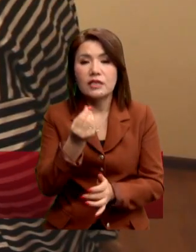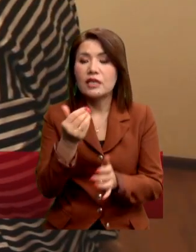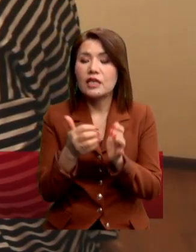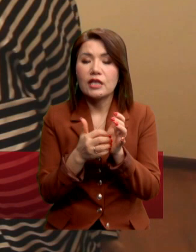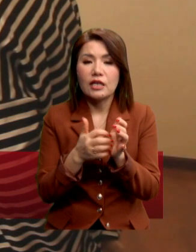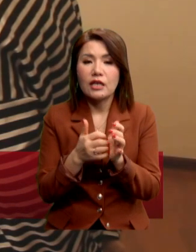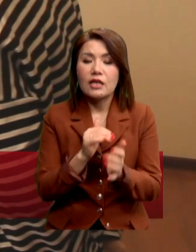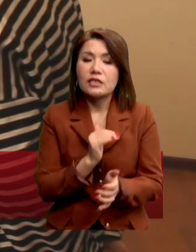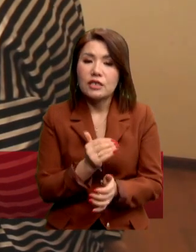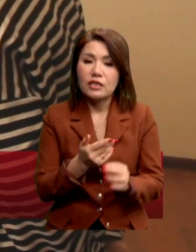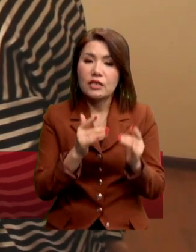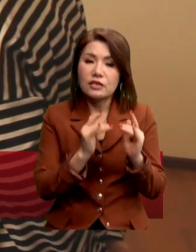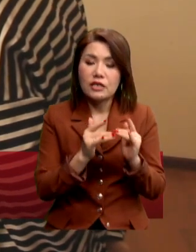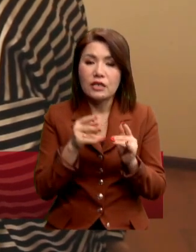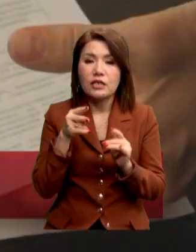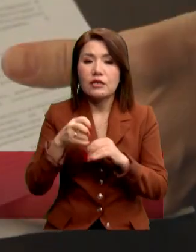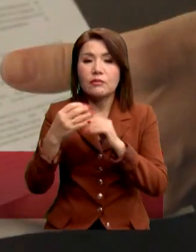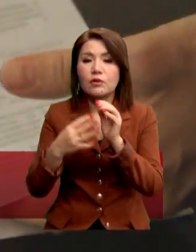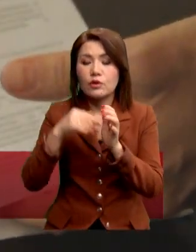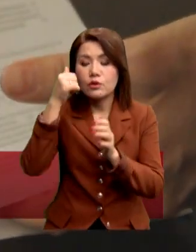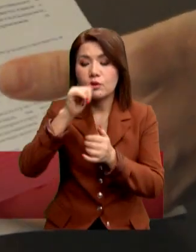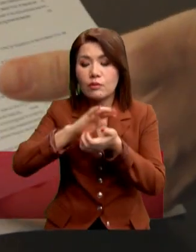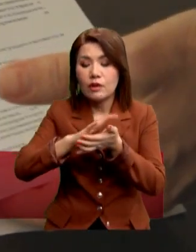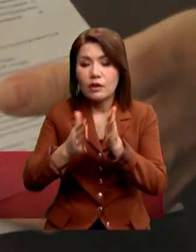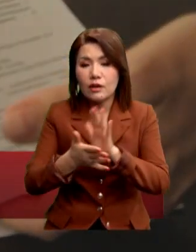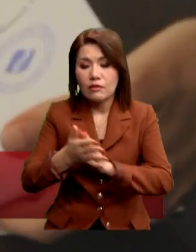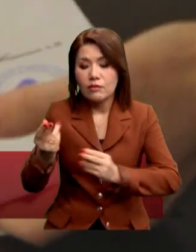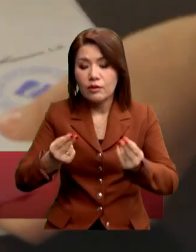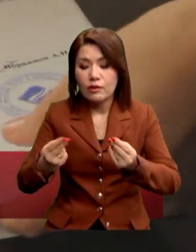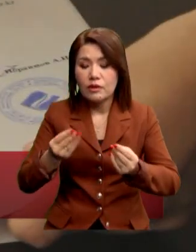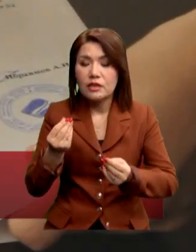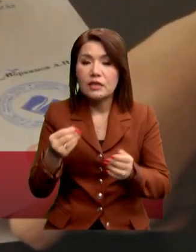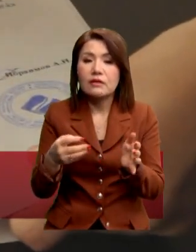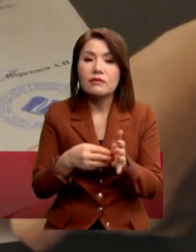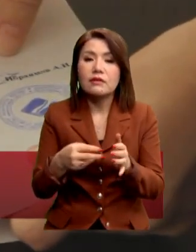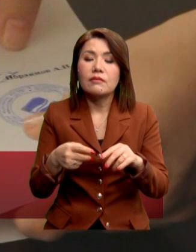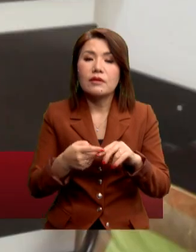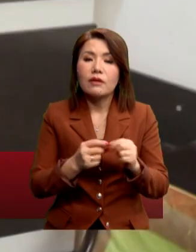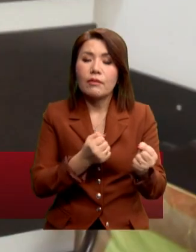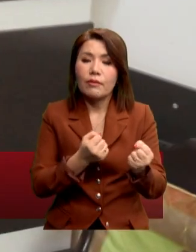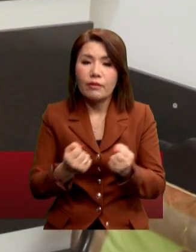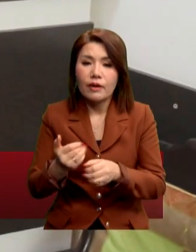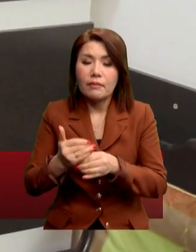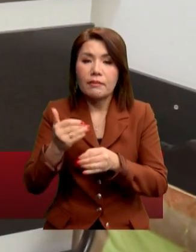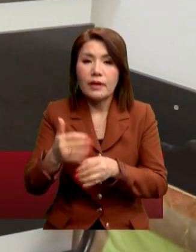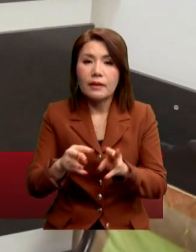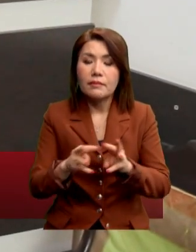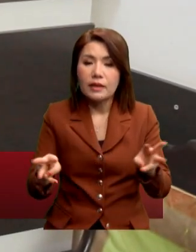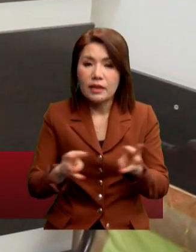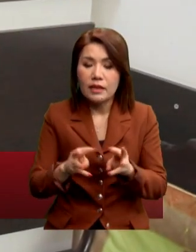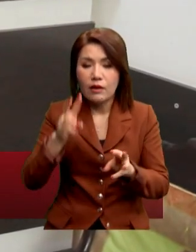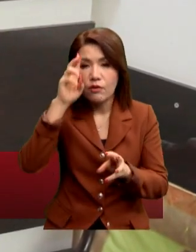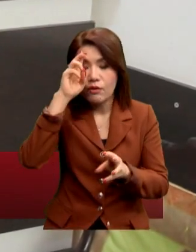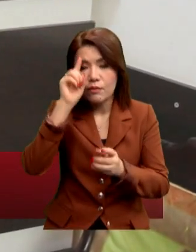министрлік пен жекеменшік жатақхана 2019 жылы келісімшартқа отырған. Биыл қаражатқа қатысты кешіктірулер жиі болды. Министрлік мұны